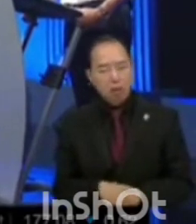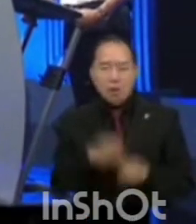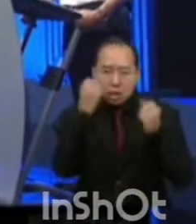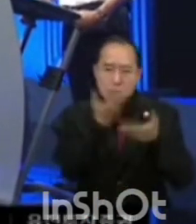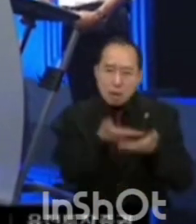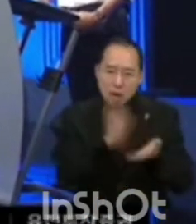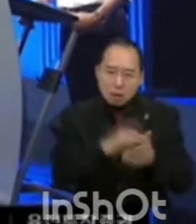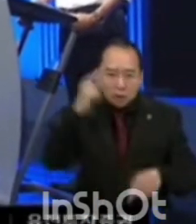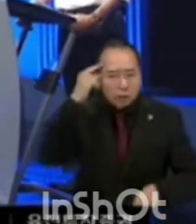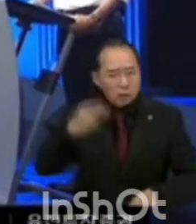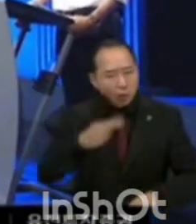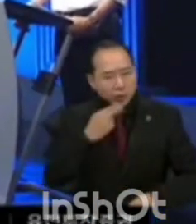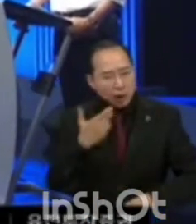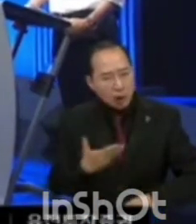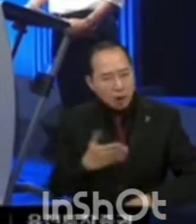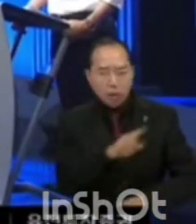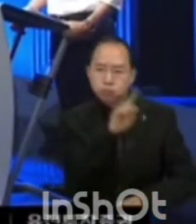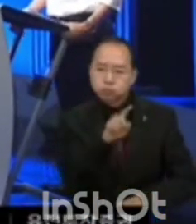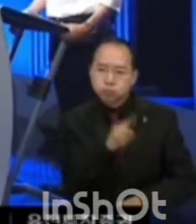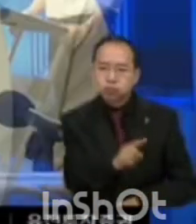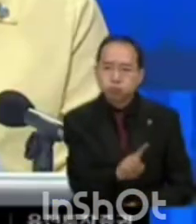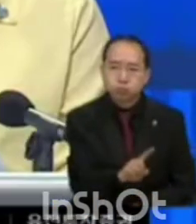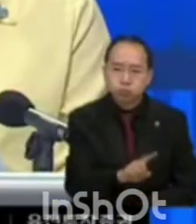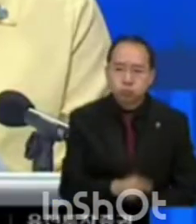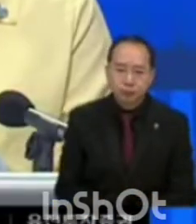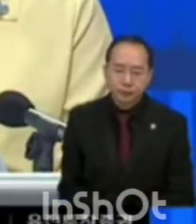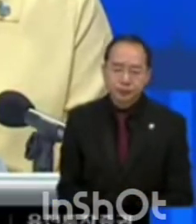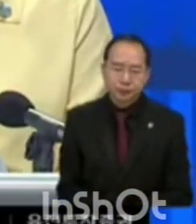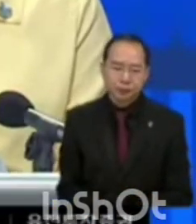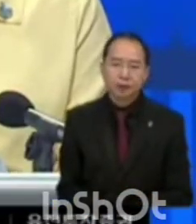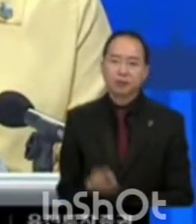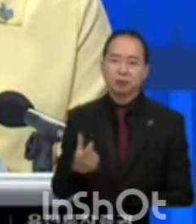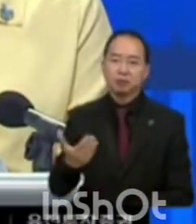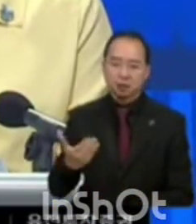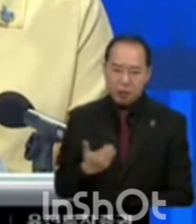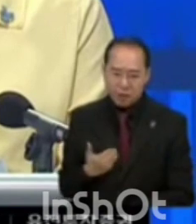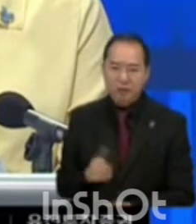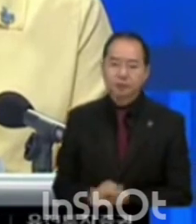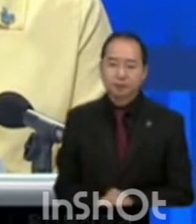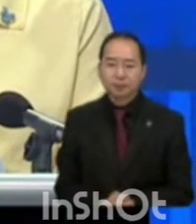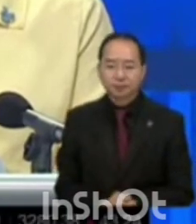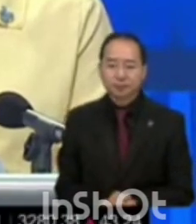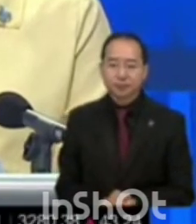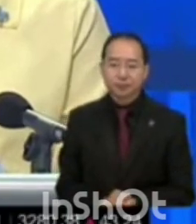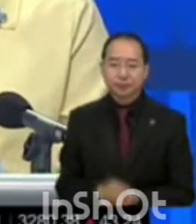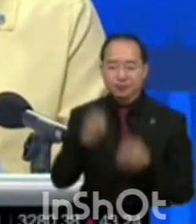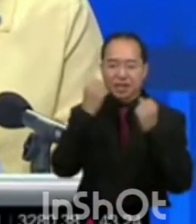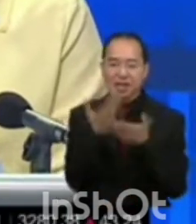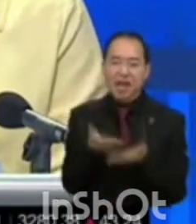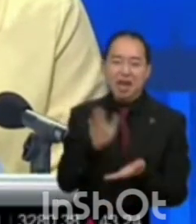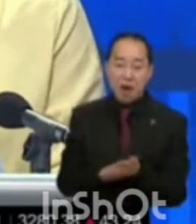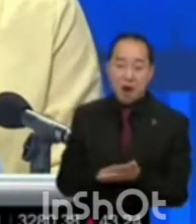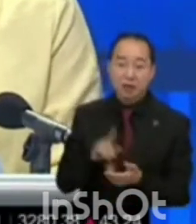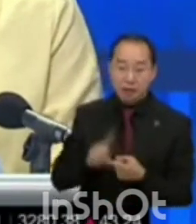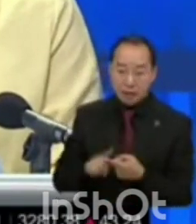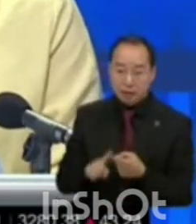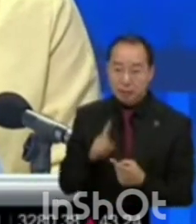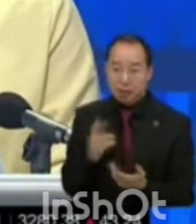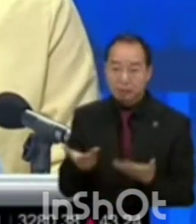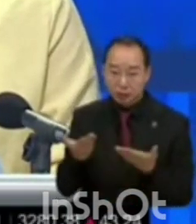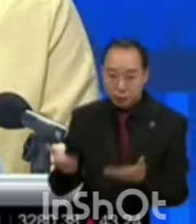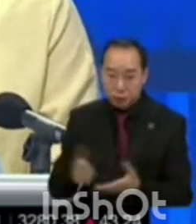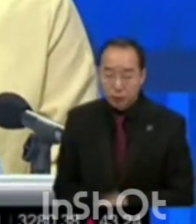똑같이 질문을 하셨습니다. 어떻게 생각하세요? 예, 조금 전에도 저는 개혁을 얘기했었고요. 그다음에 아까 제가 말씀드렸던